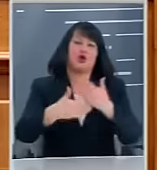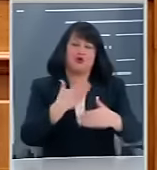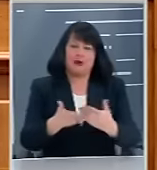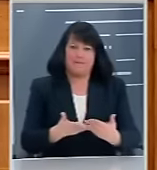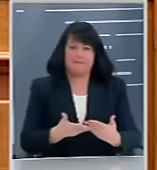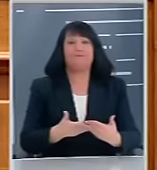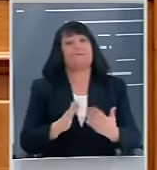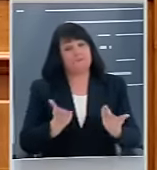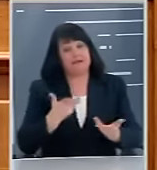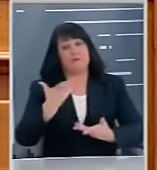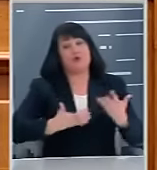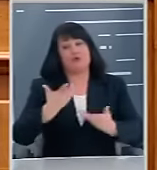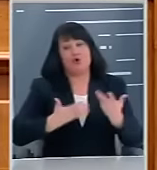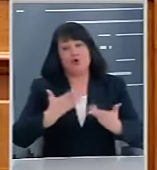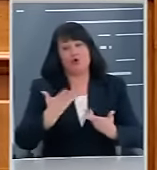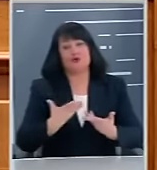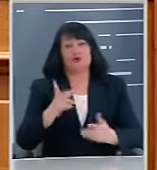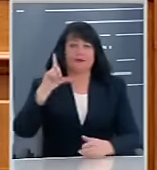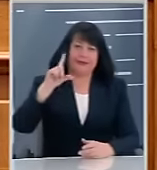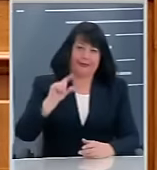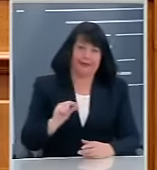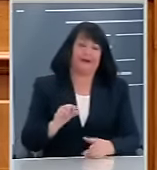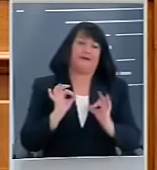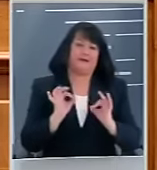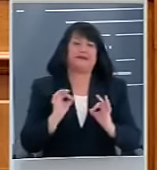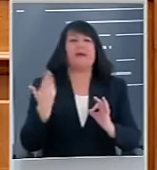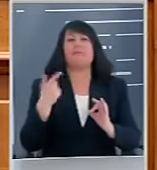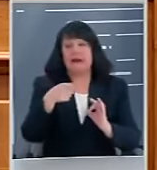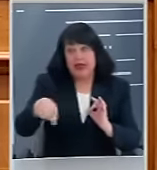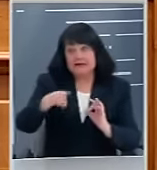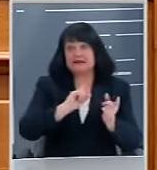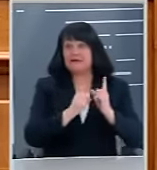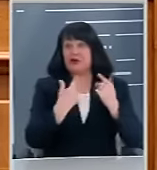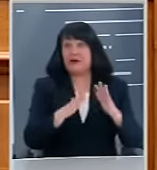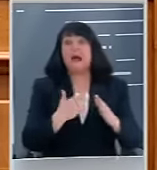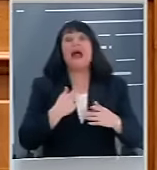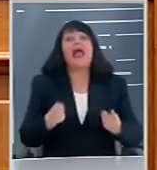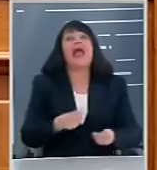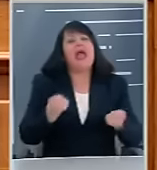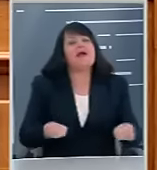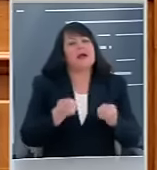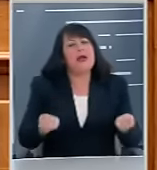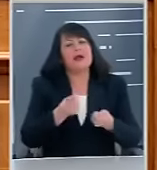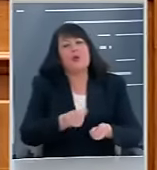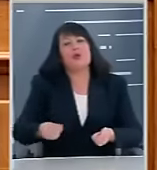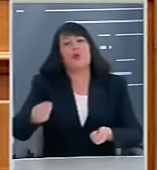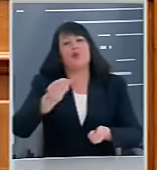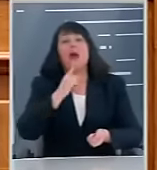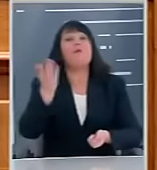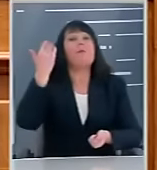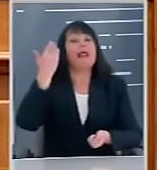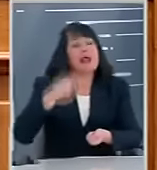ο προϋπολογισμός μειώθηκε, όπως εσείς είχατε συμφωνήσει, γίνανε πολύ περισσότερα πράγματα από ό,τι στο